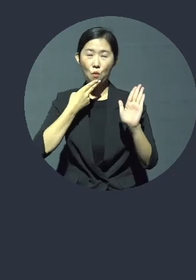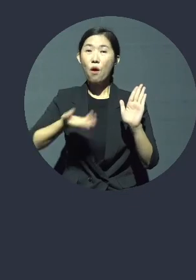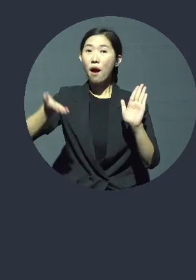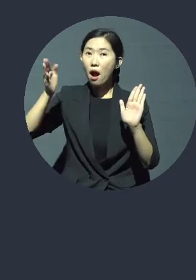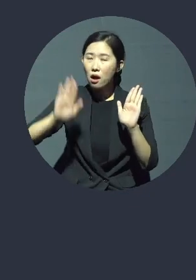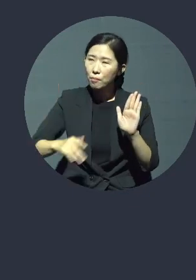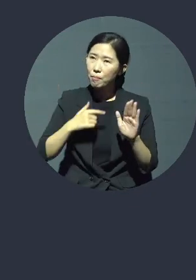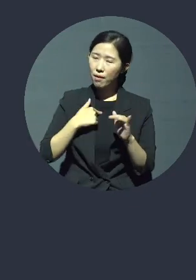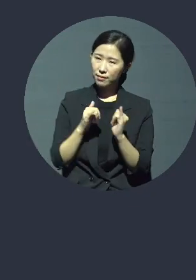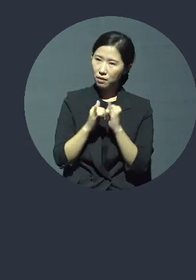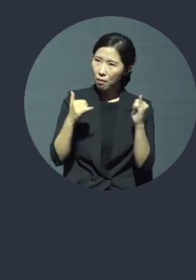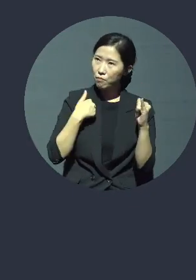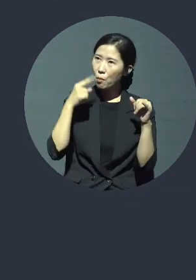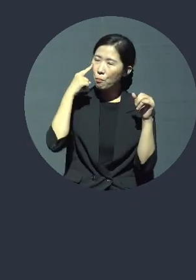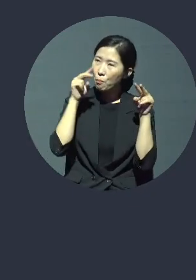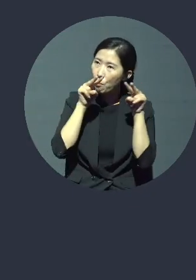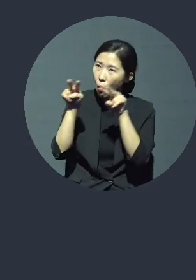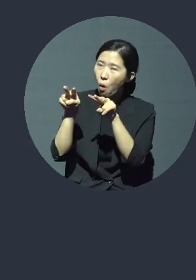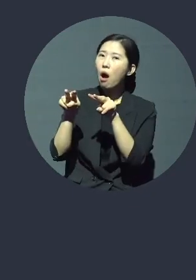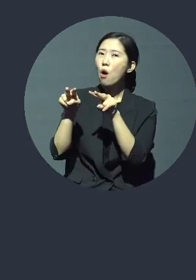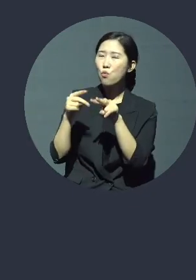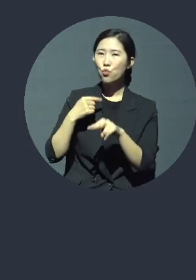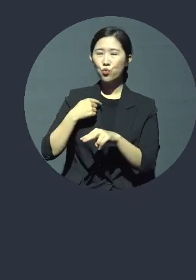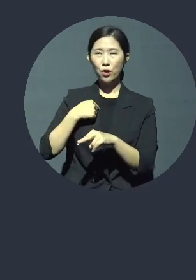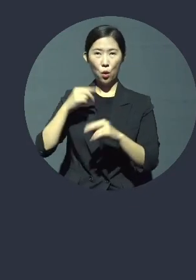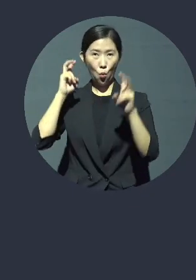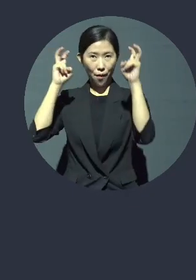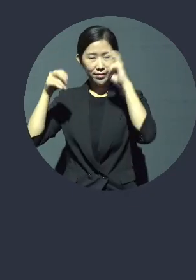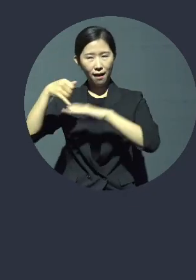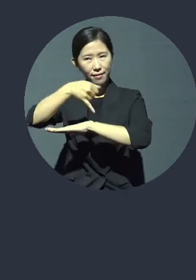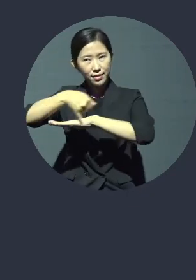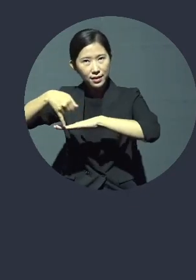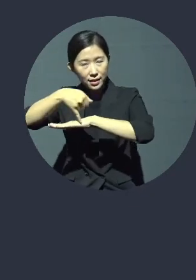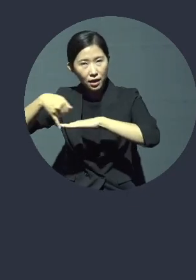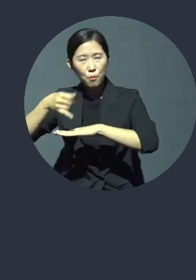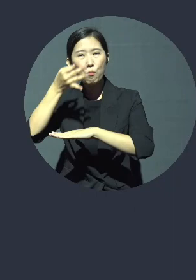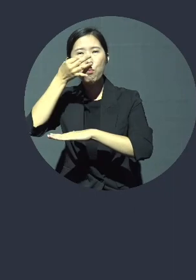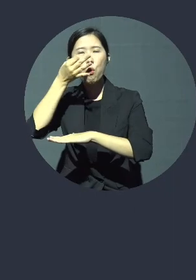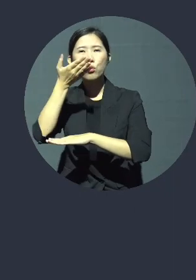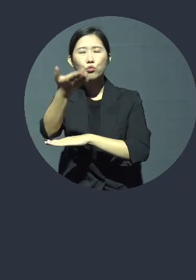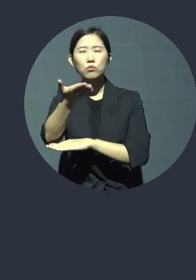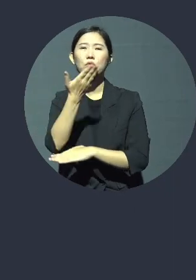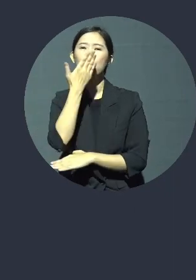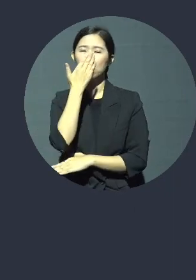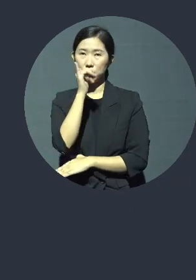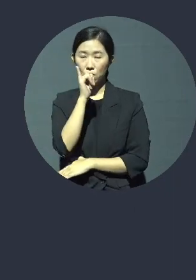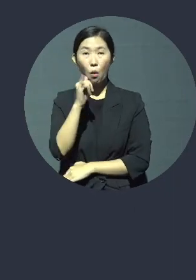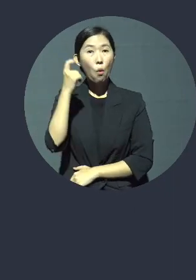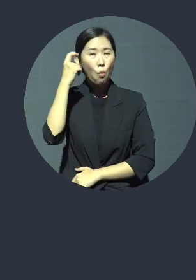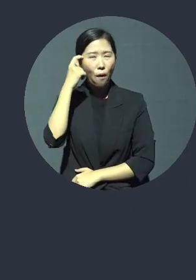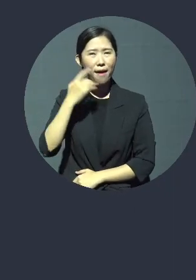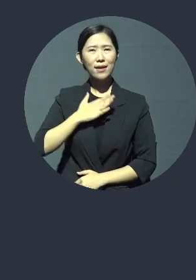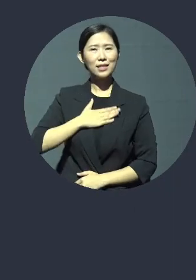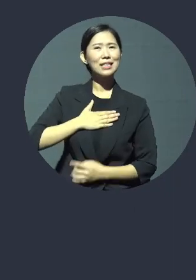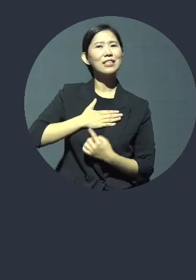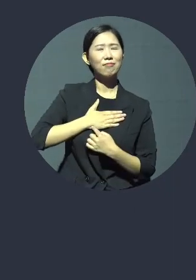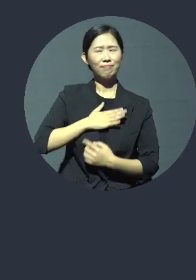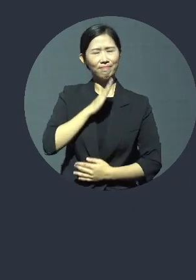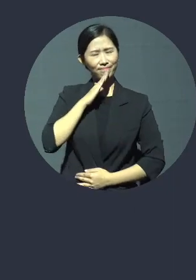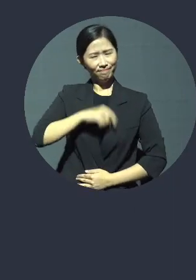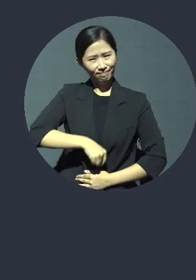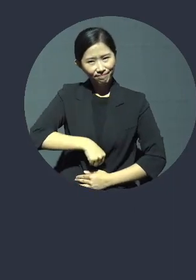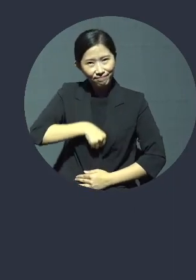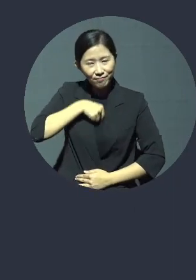만들었습니다. 고객들에게 저희 디자인과 진정성을 감성적인 울림을 통해서 잘 던져나가고자 준비된